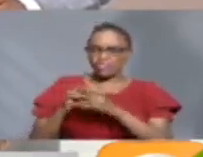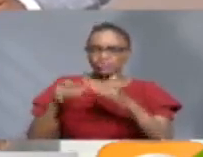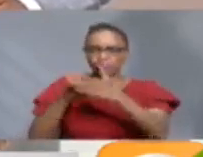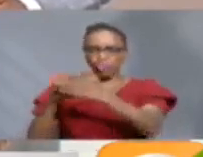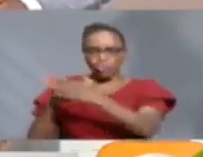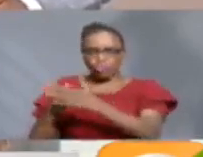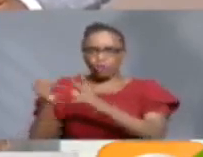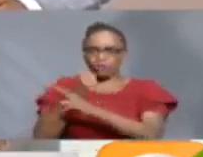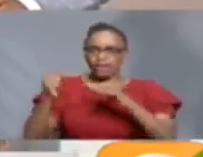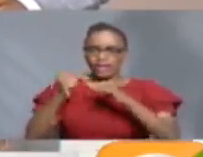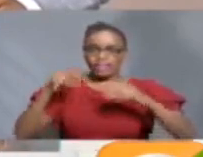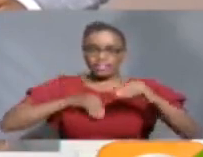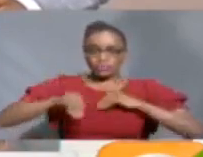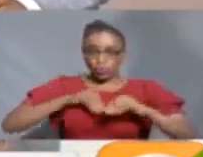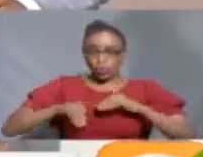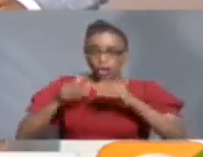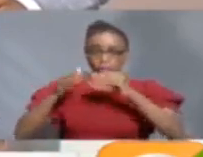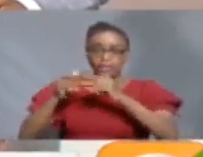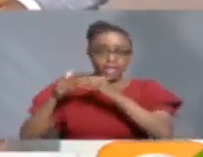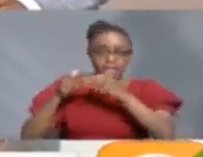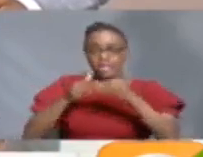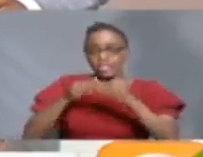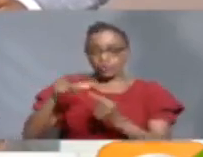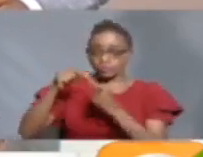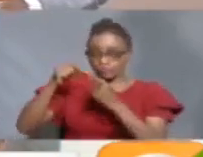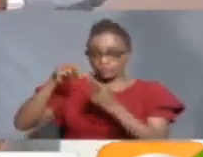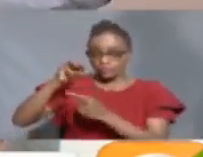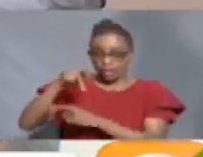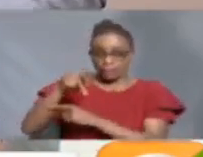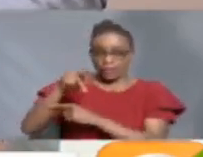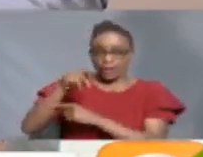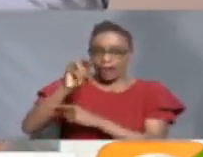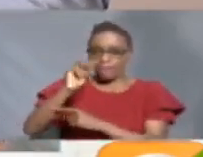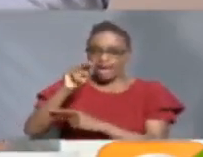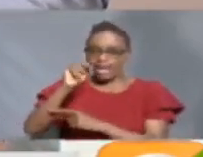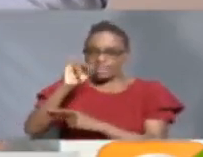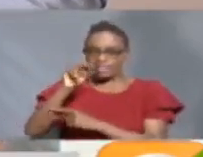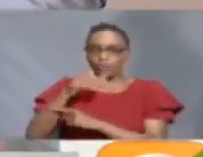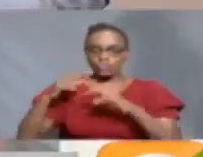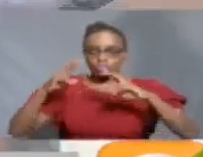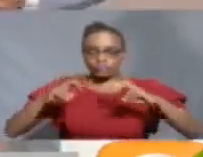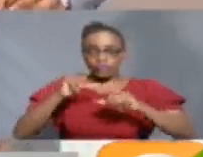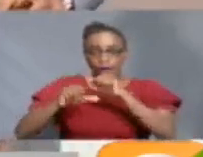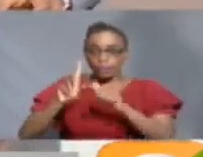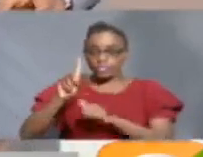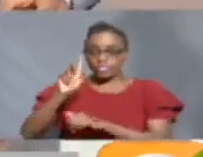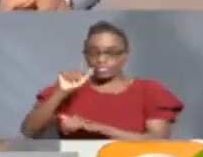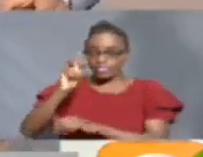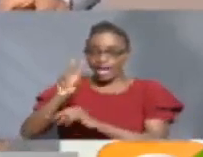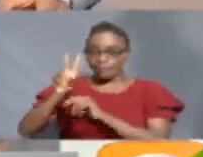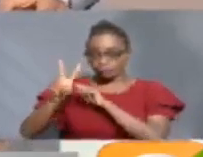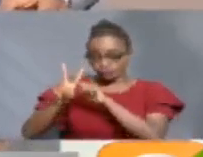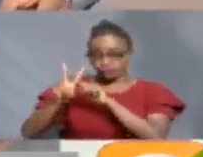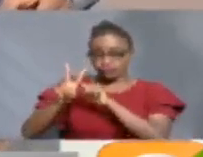kupambana na ufisadi. Na viongozi hao wakiongozwa na mbunge maalum Maina Kamanda sasa wanataka uchunguzi zaidi kuhusu mabwawa ya Arror